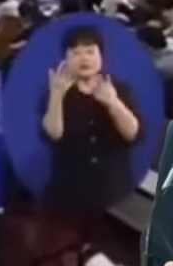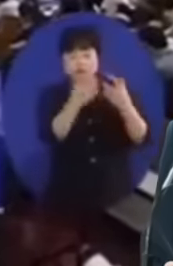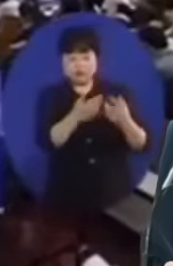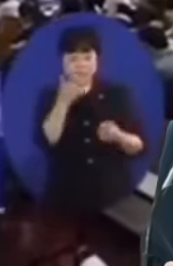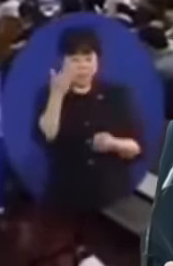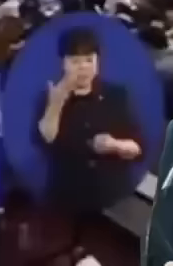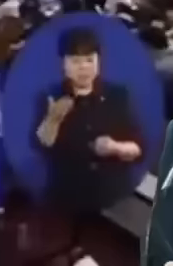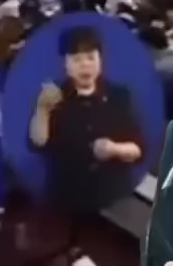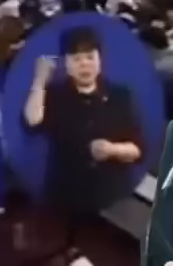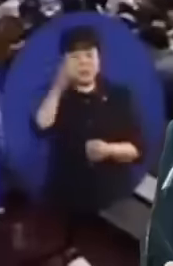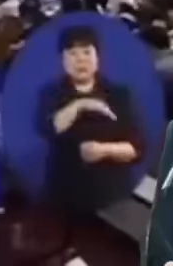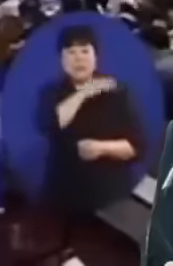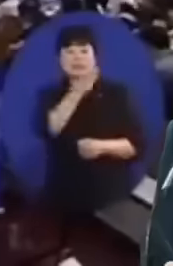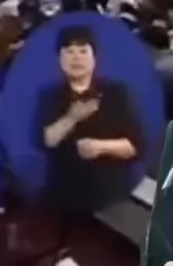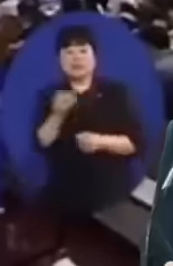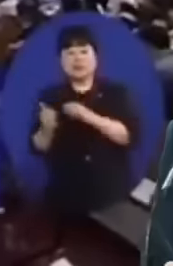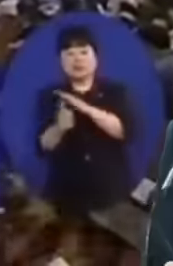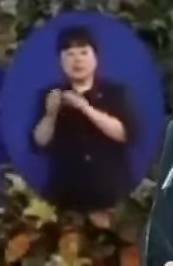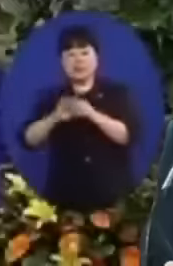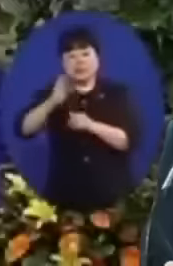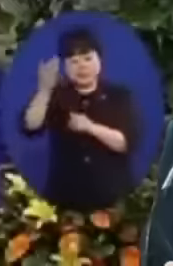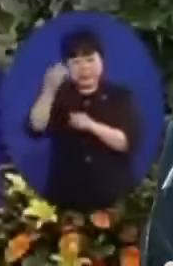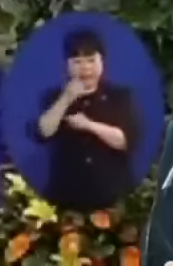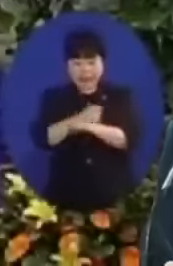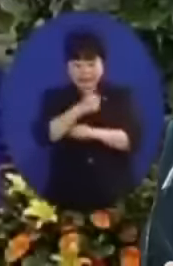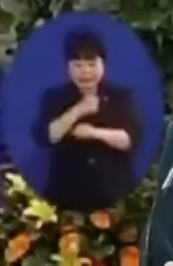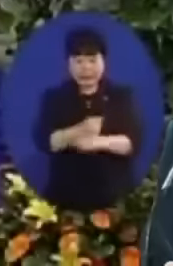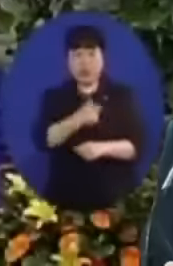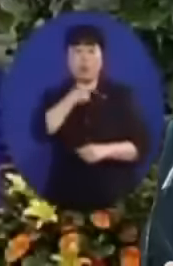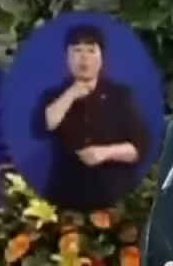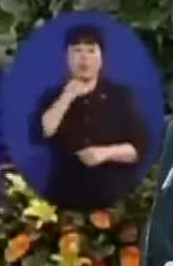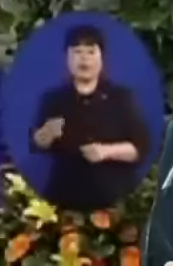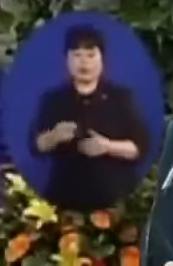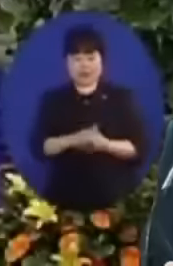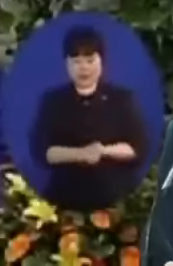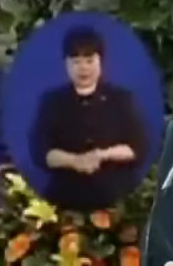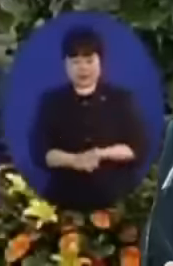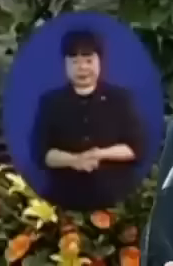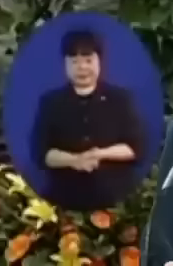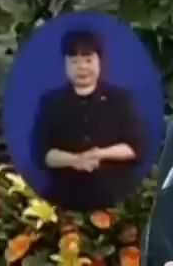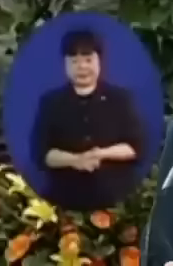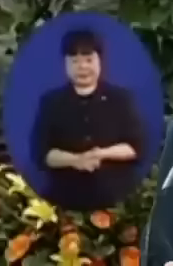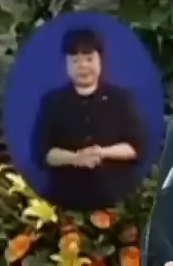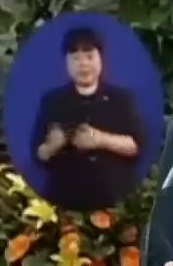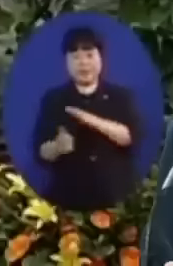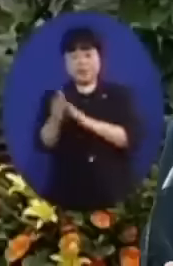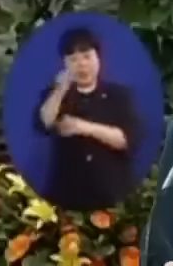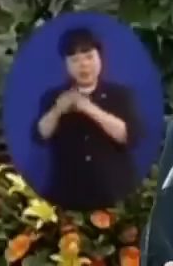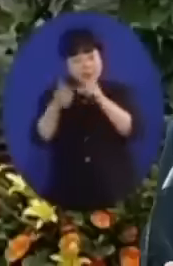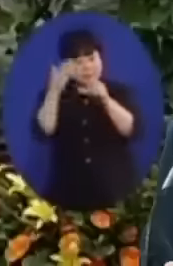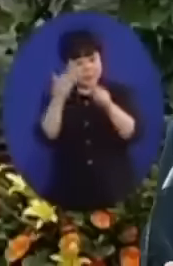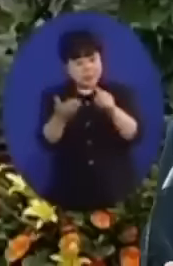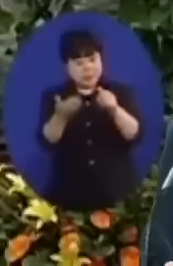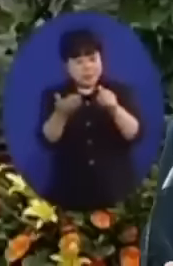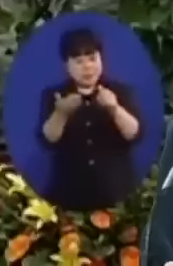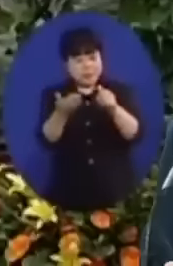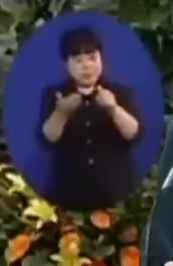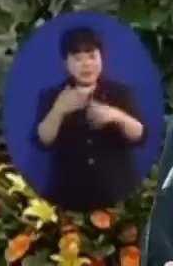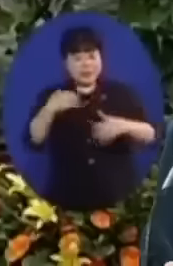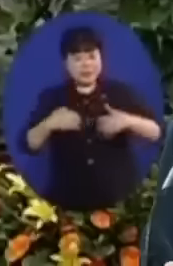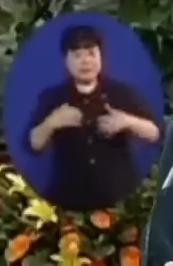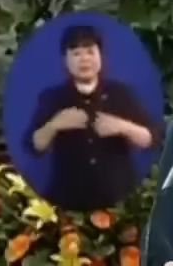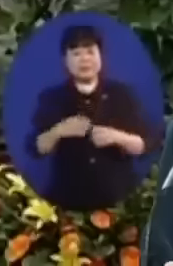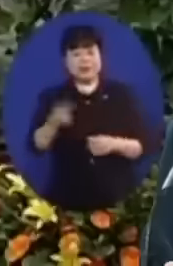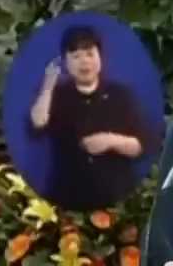하사 성령의 능력으로 소망이 넘치게 하시기를 원한다. 소망의 하나님이